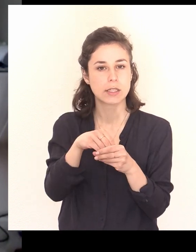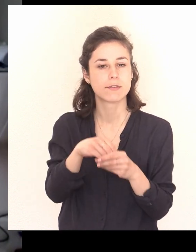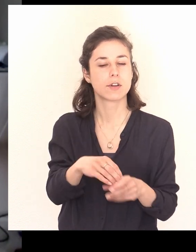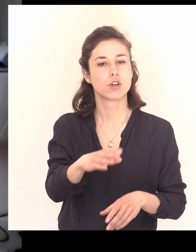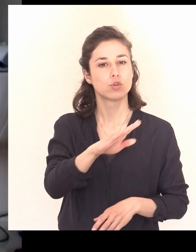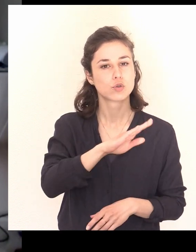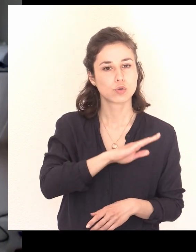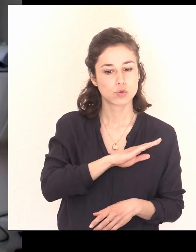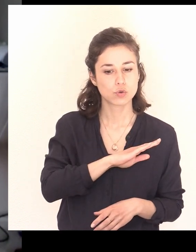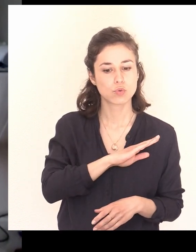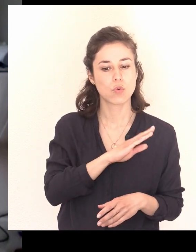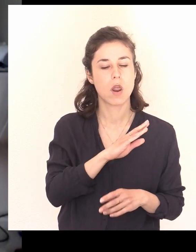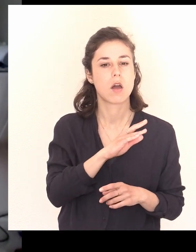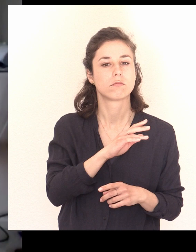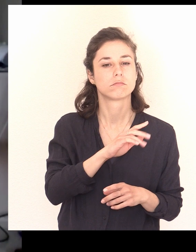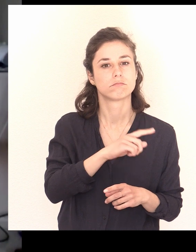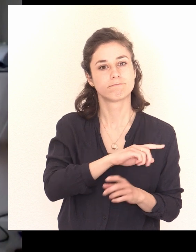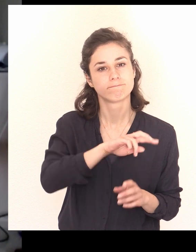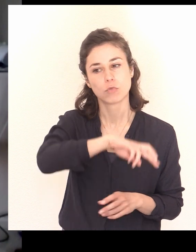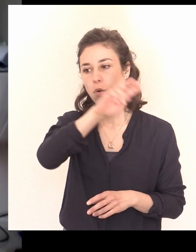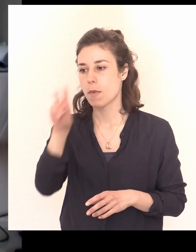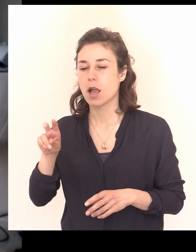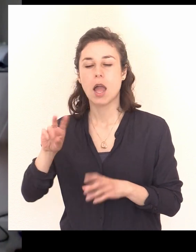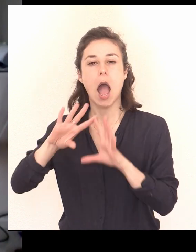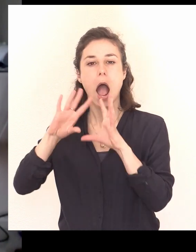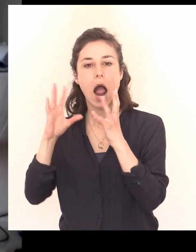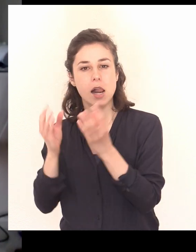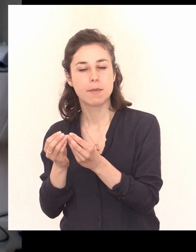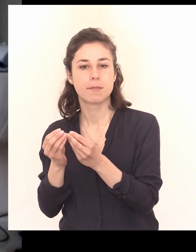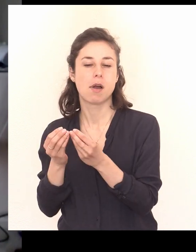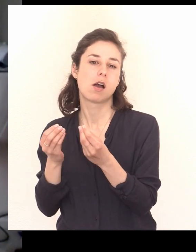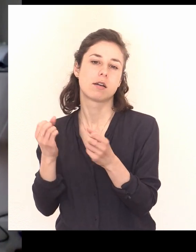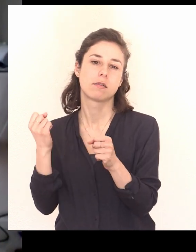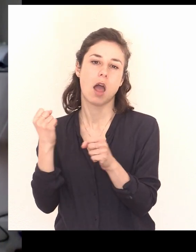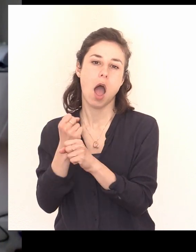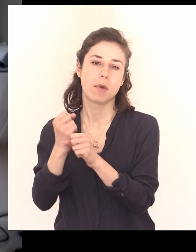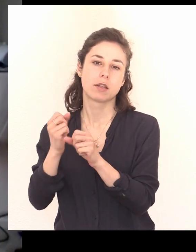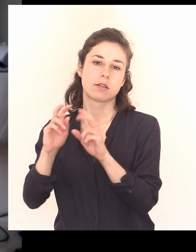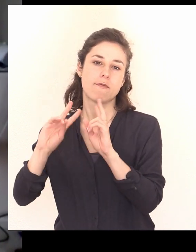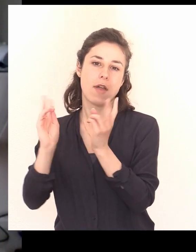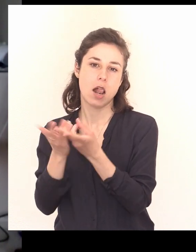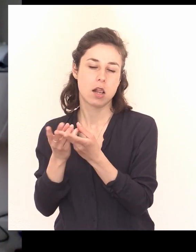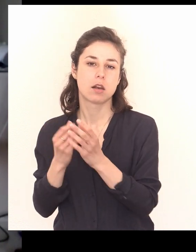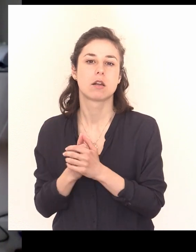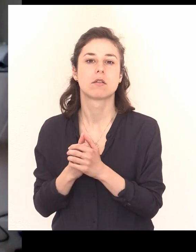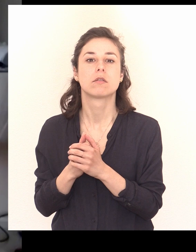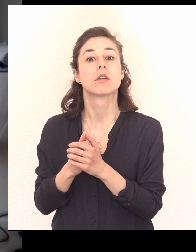Übergang zwischen von der Schule zur